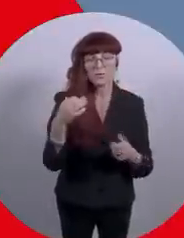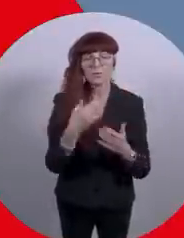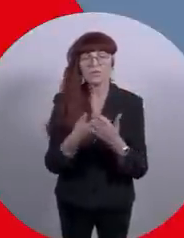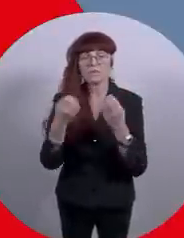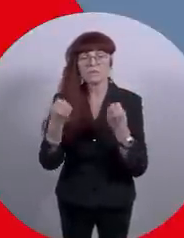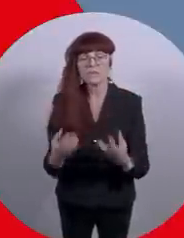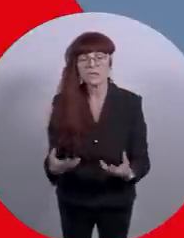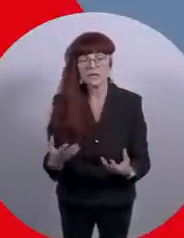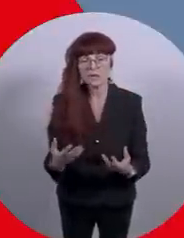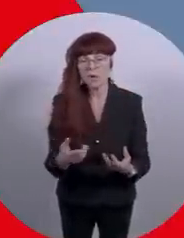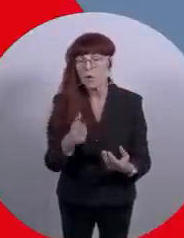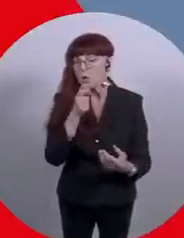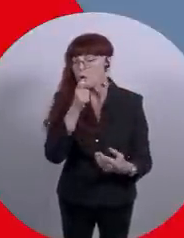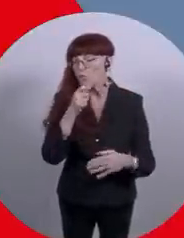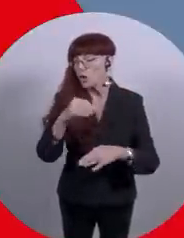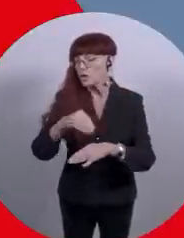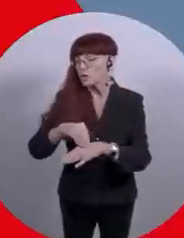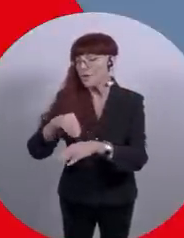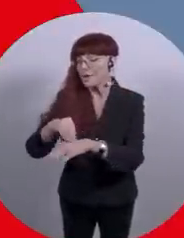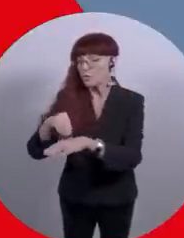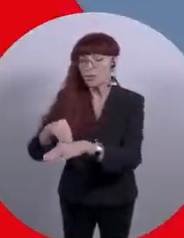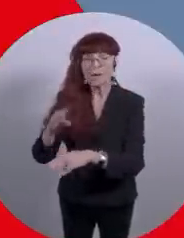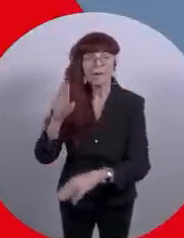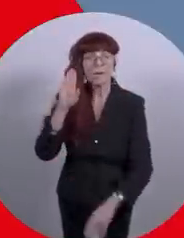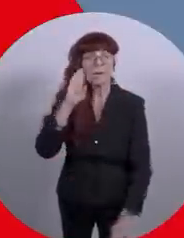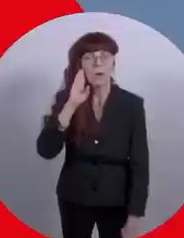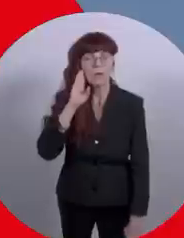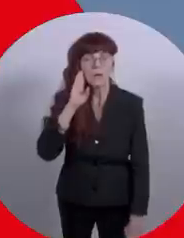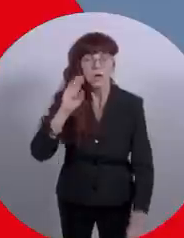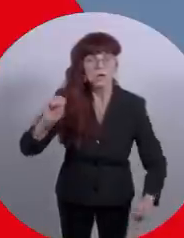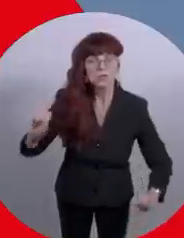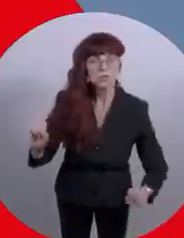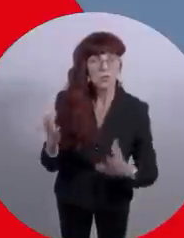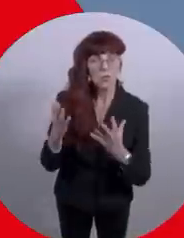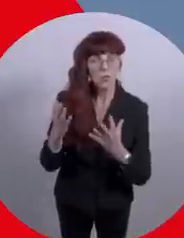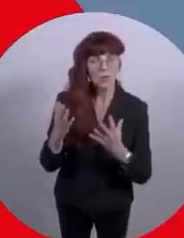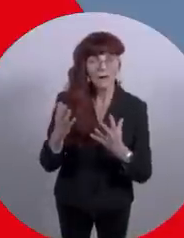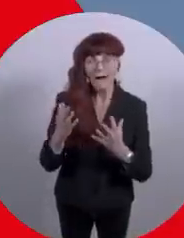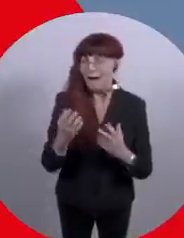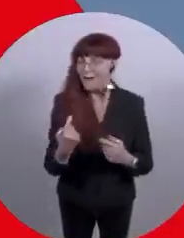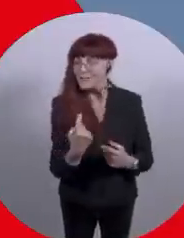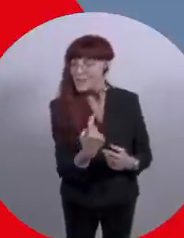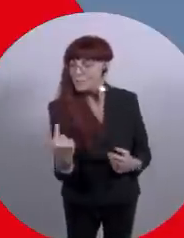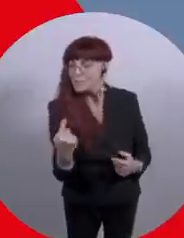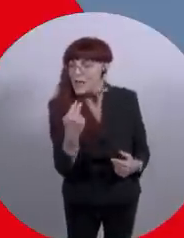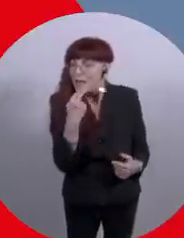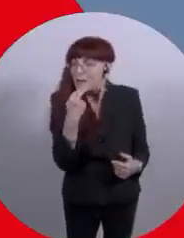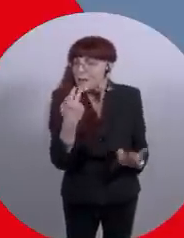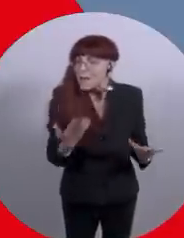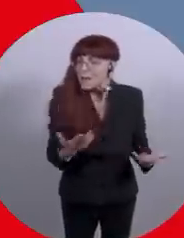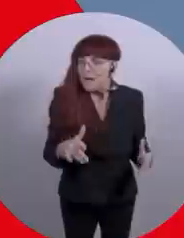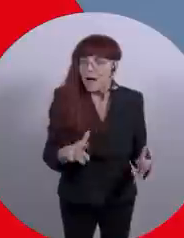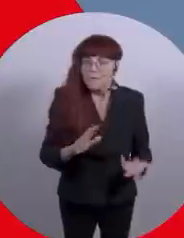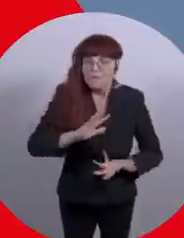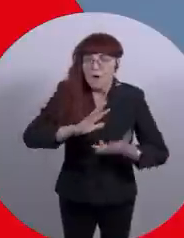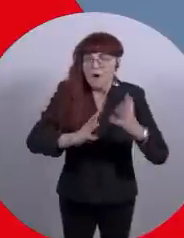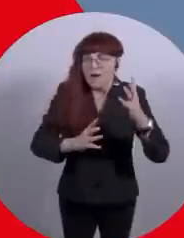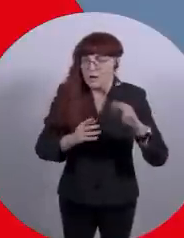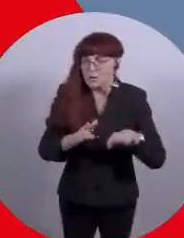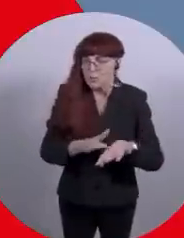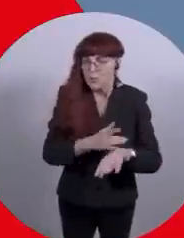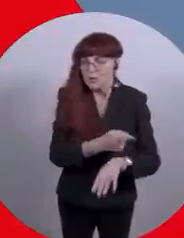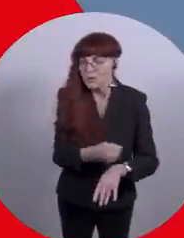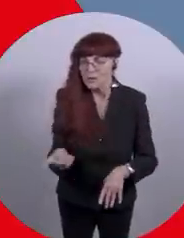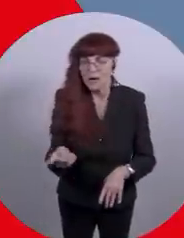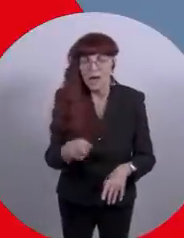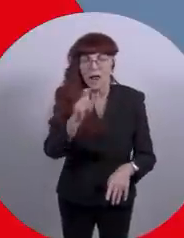gehört in fast allen Wortmeldungen es war Schwung es war Elan es war Feuer da die Leute haben